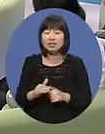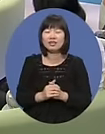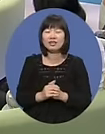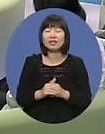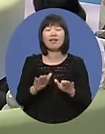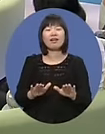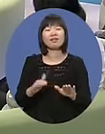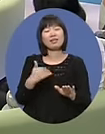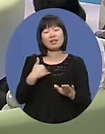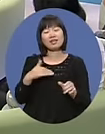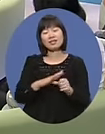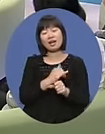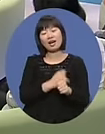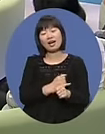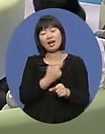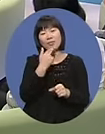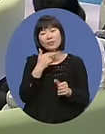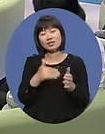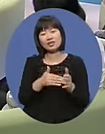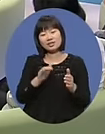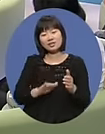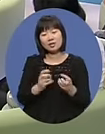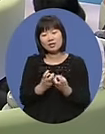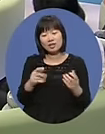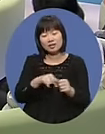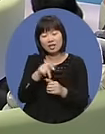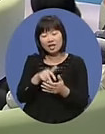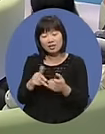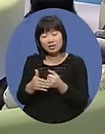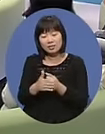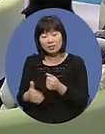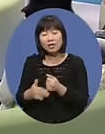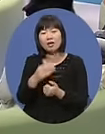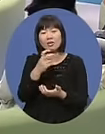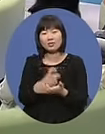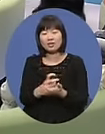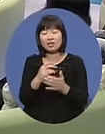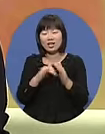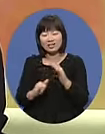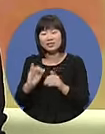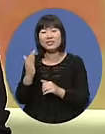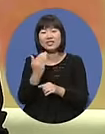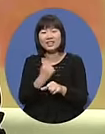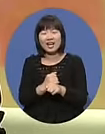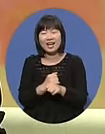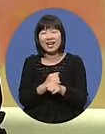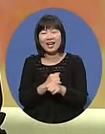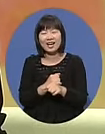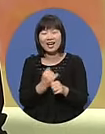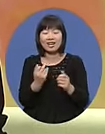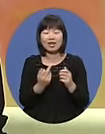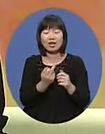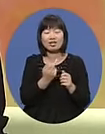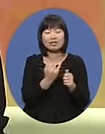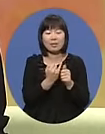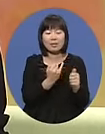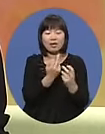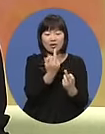사실 내가 사랑하지 않았지만 어쩔 수 없는 상황 때문에 법적으로 가족이 된 동서의 경우도